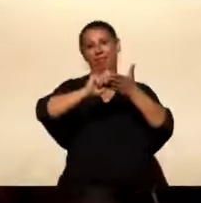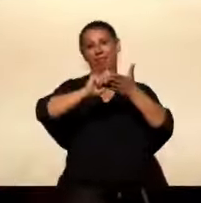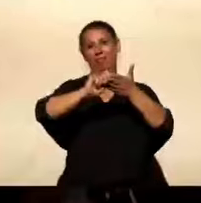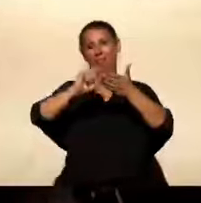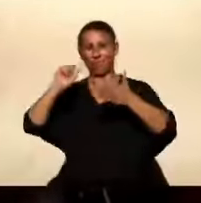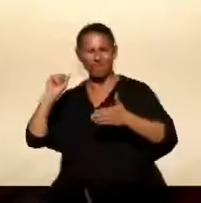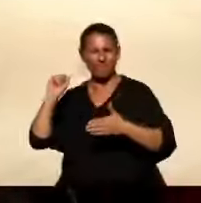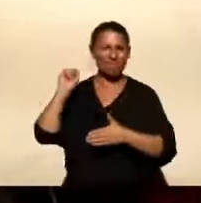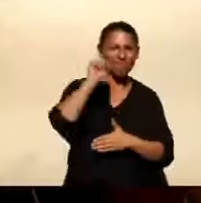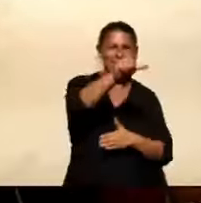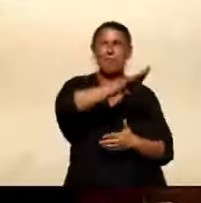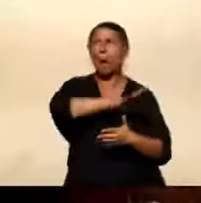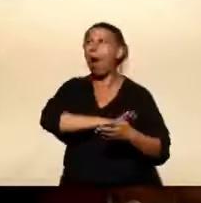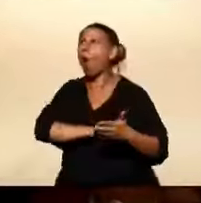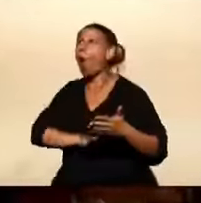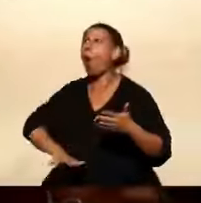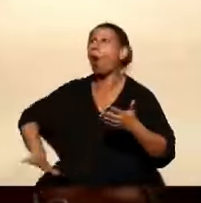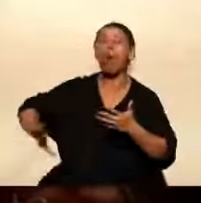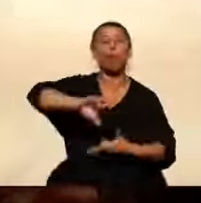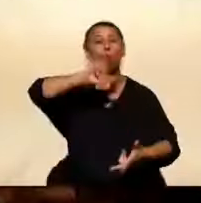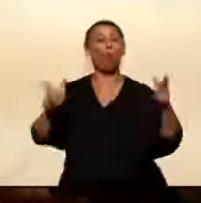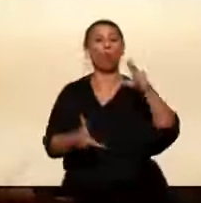έστελνε μήνυμα σε όλο τον κόσμο.